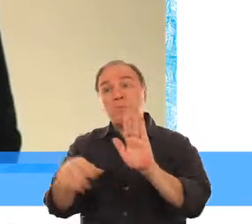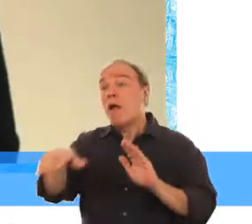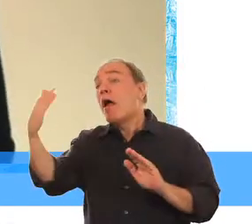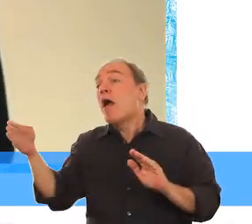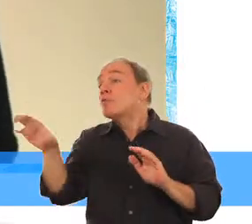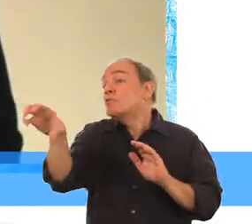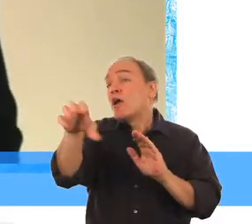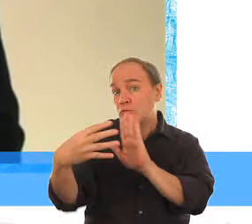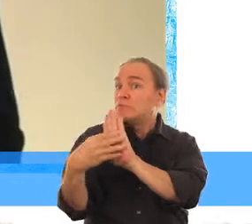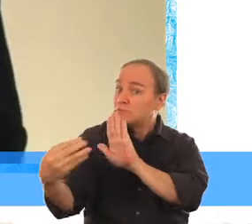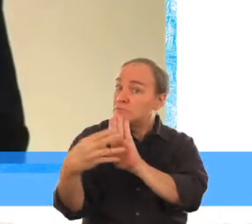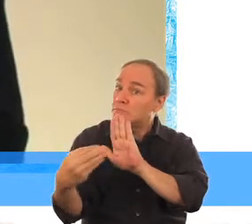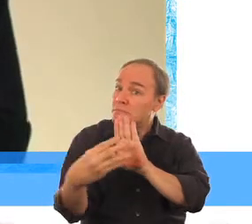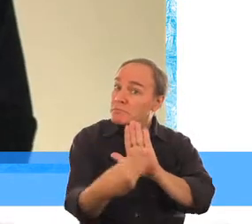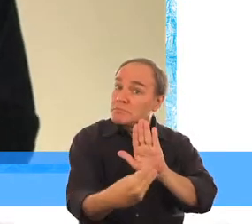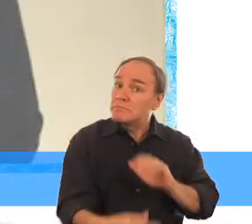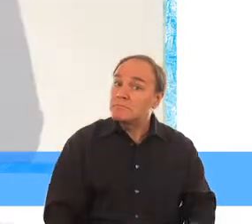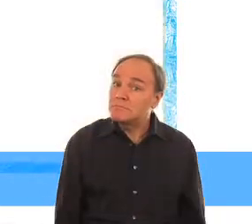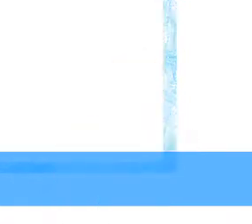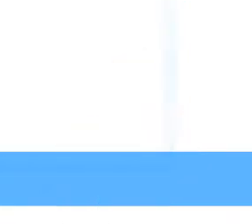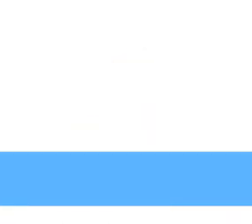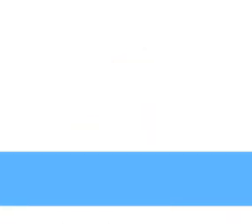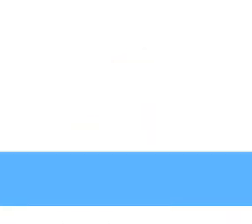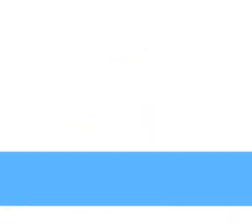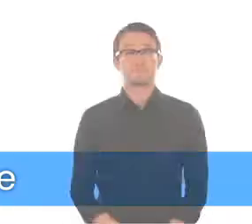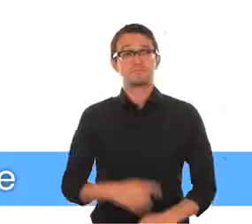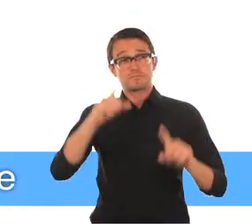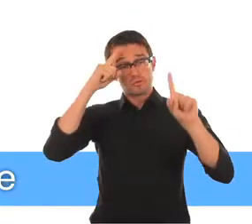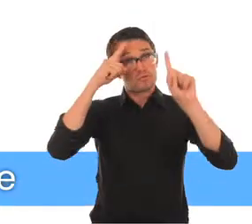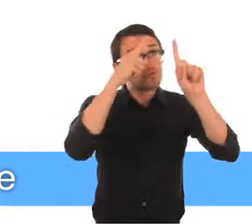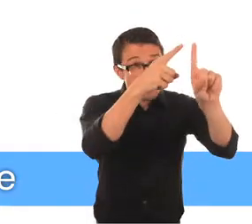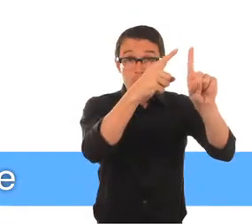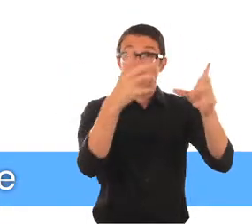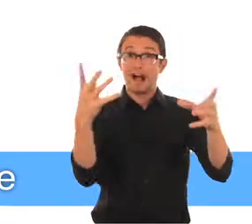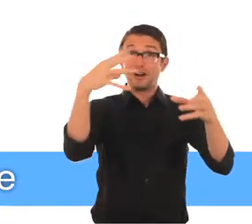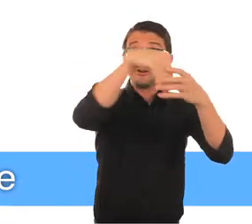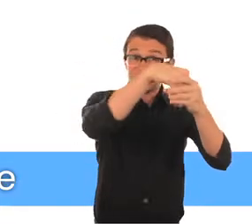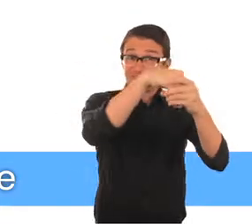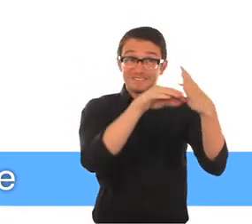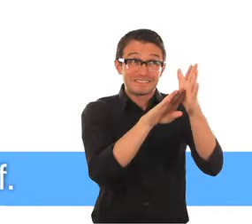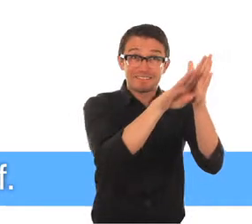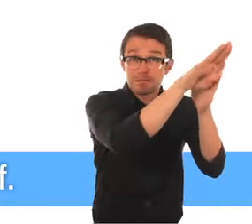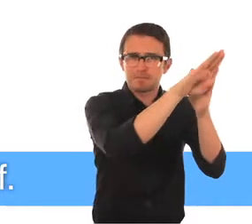pays, comme la Turquie, peuvent bénéficier. La